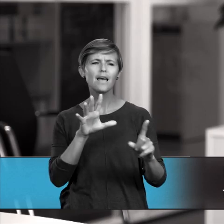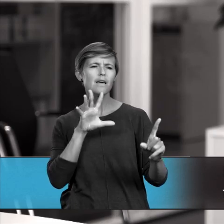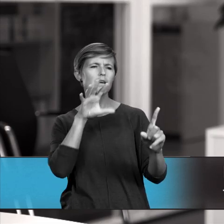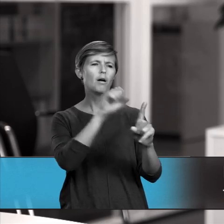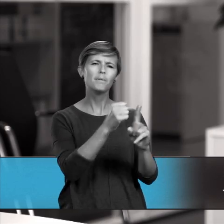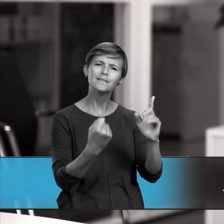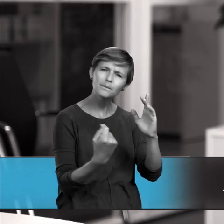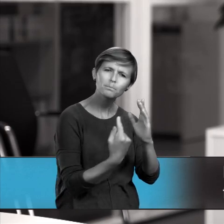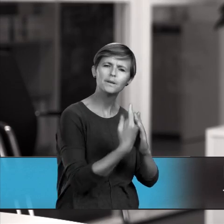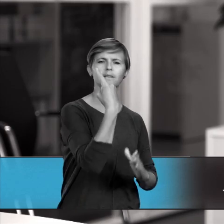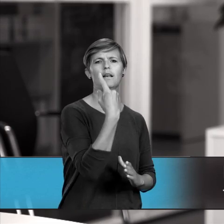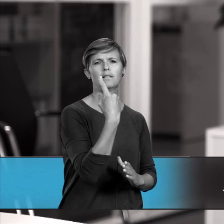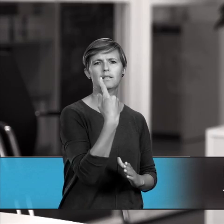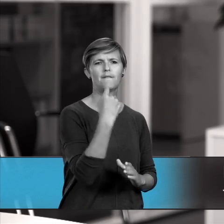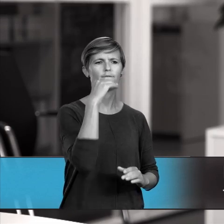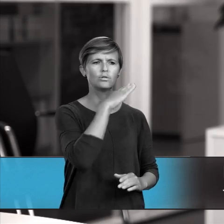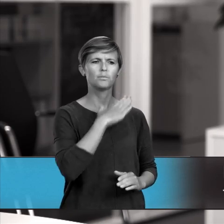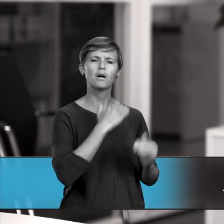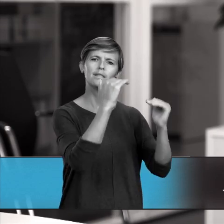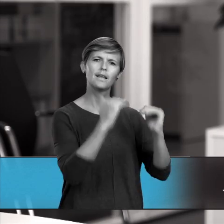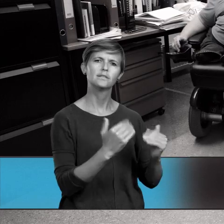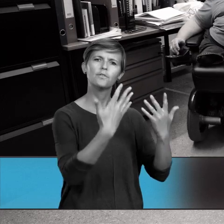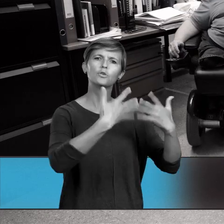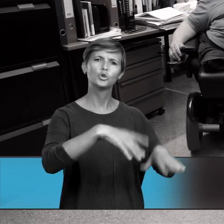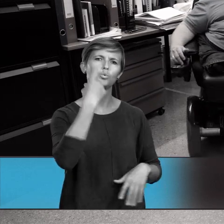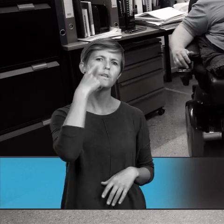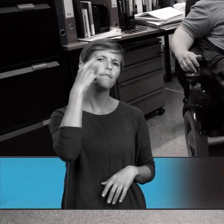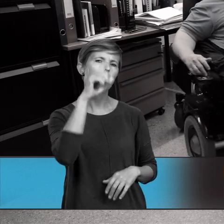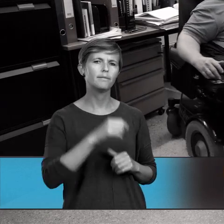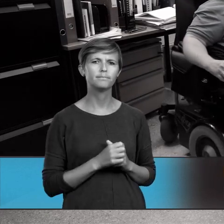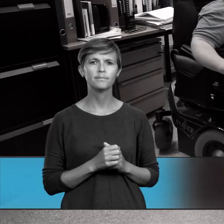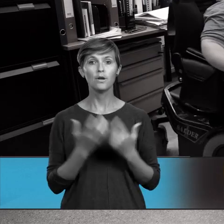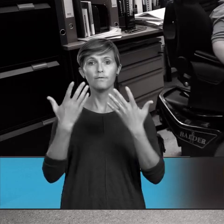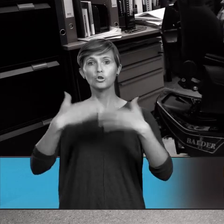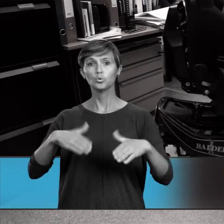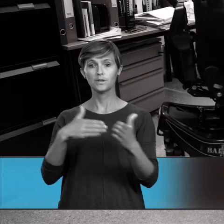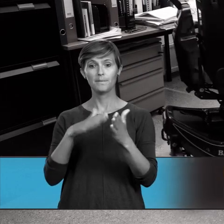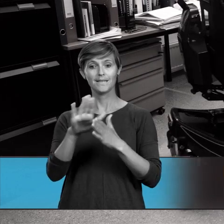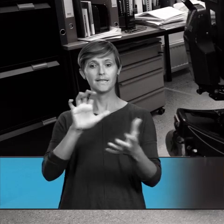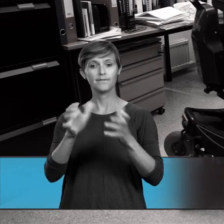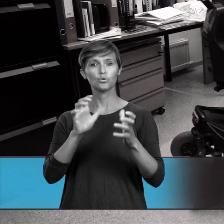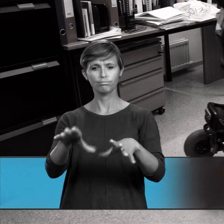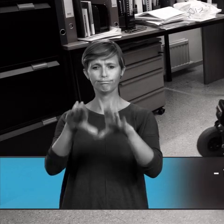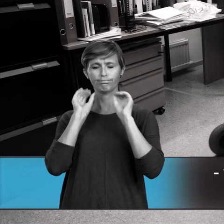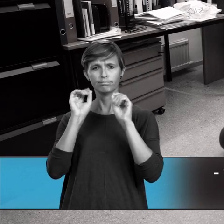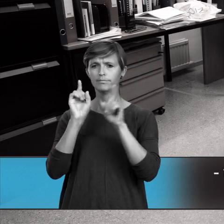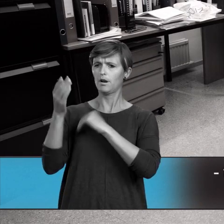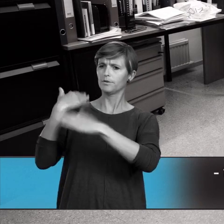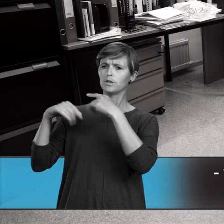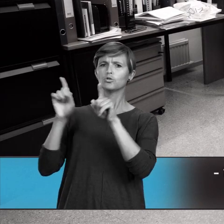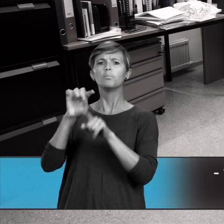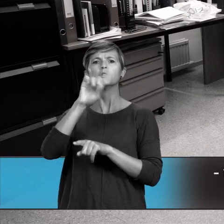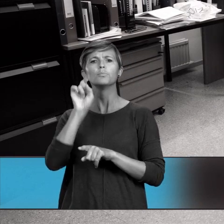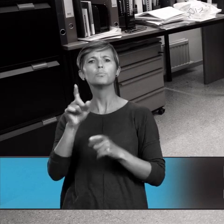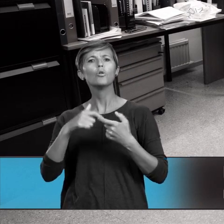i særlig grad folk med nedsatt funksjonshemmede. Funksjonshemmedes situasjon forstås tradisjonelt som et spørsmål om